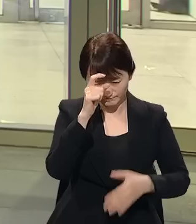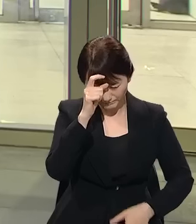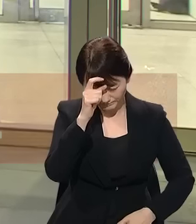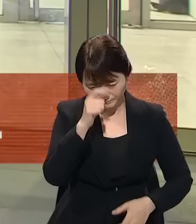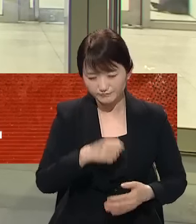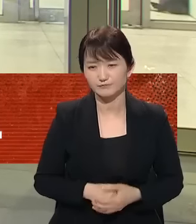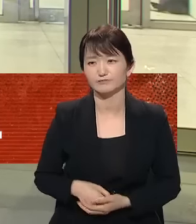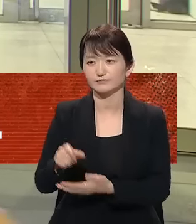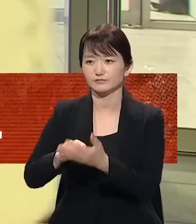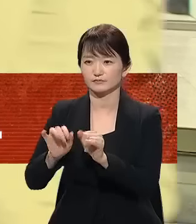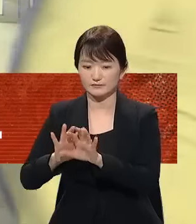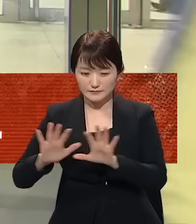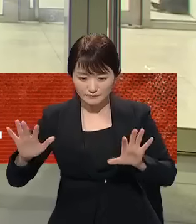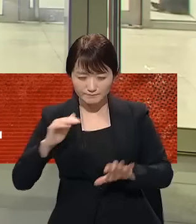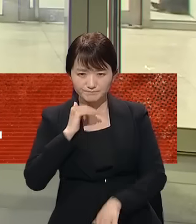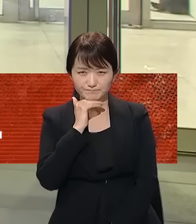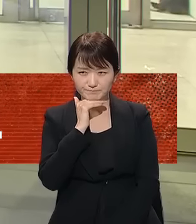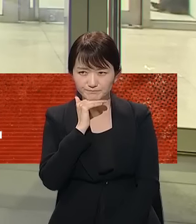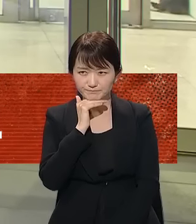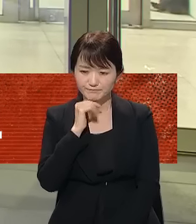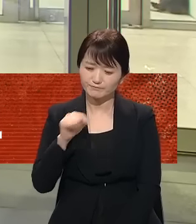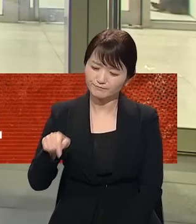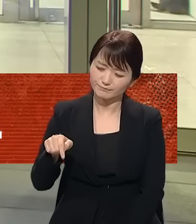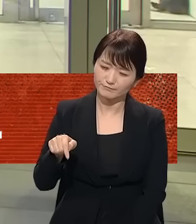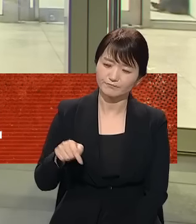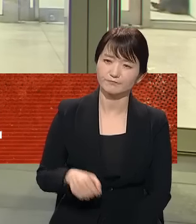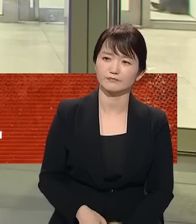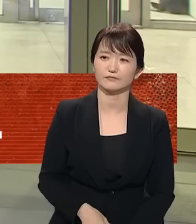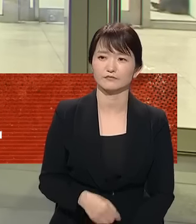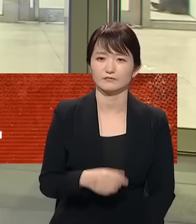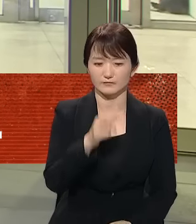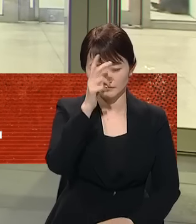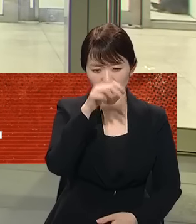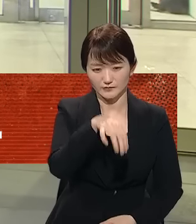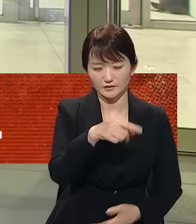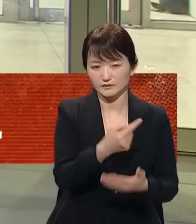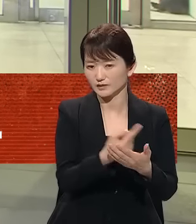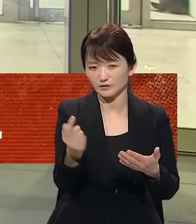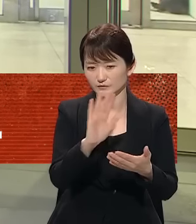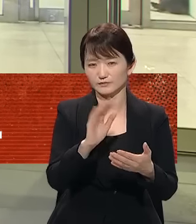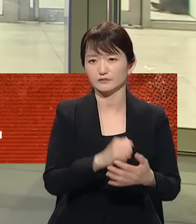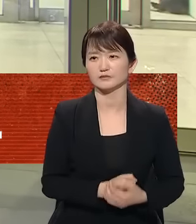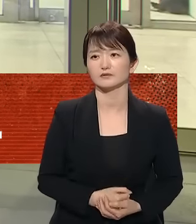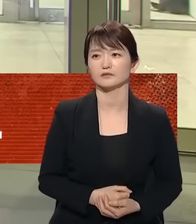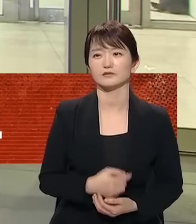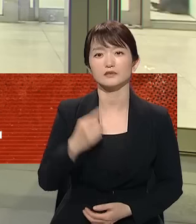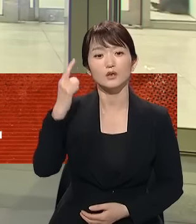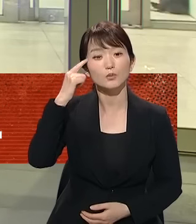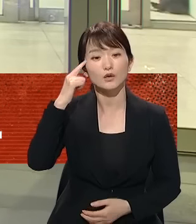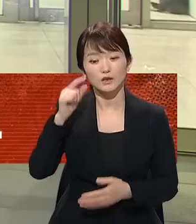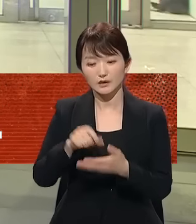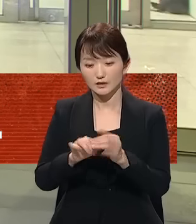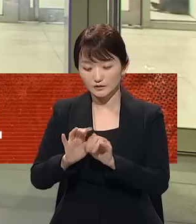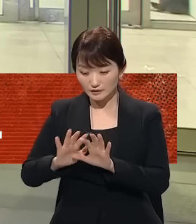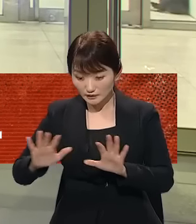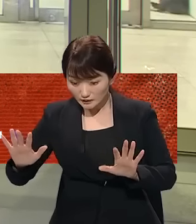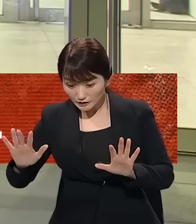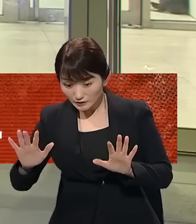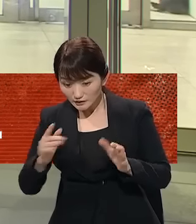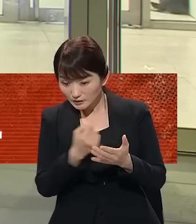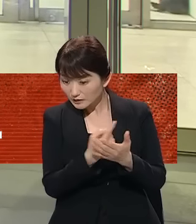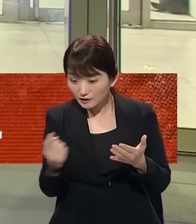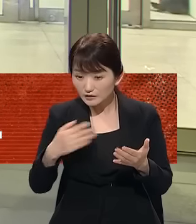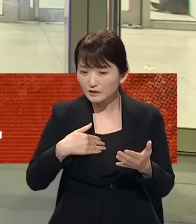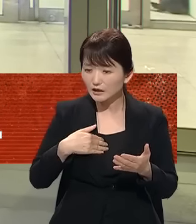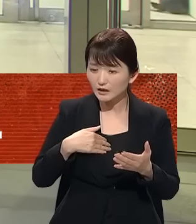네, 취재진이 현재 대기 중인 것을 문제 삼고 있으면서 버티고 있다고 합니다. 아, 그러니까 왜 밖에 취재진이 있는 곳으로 나가라고 하느냐? 난